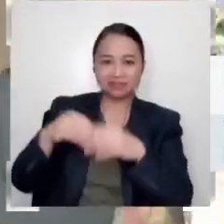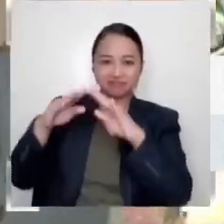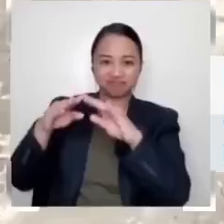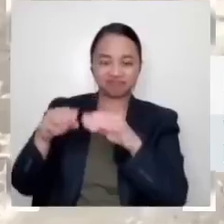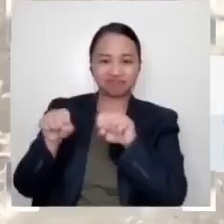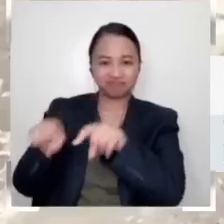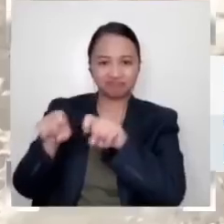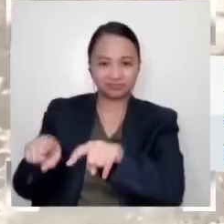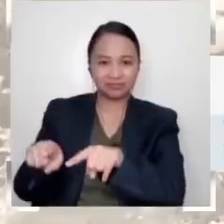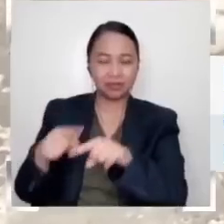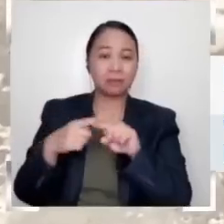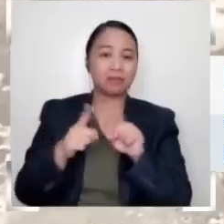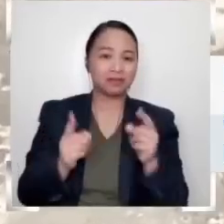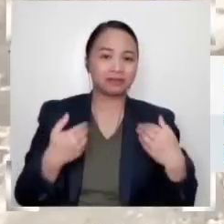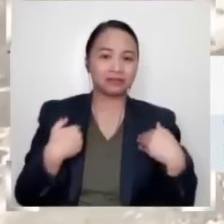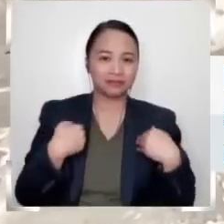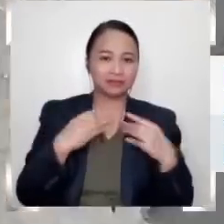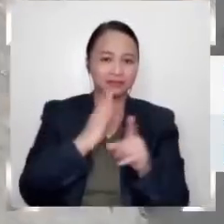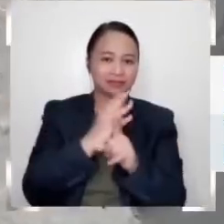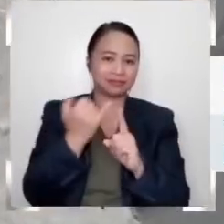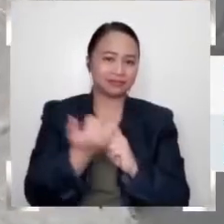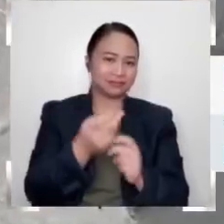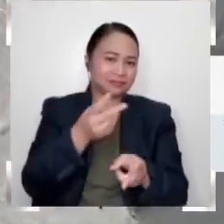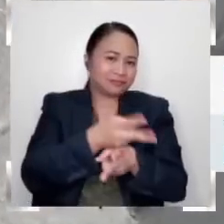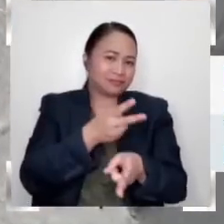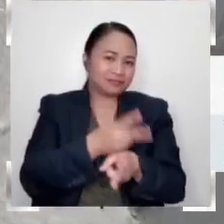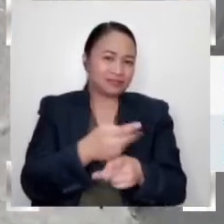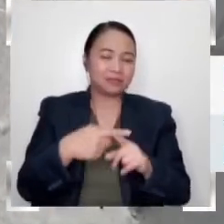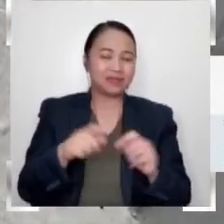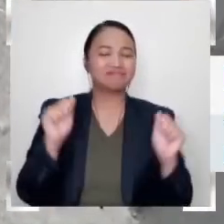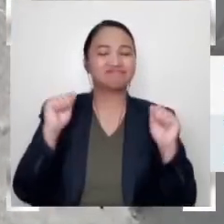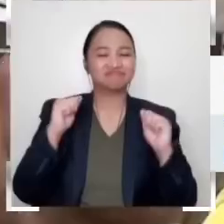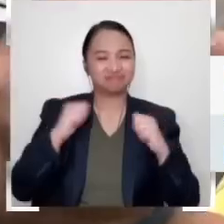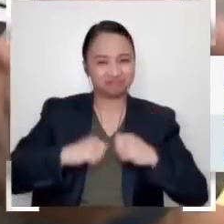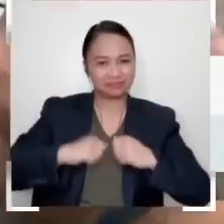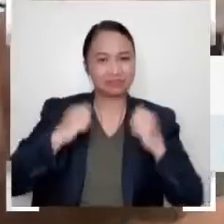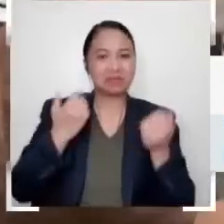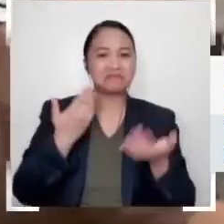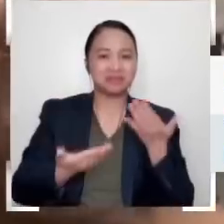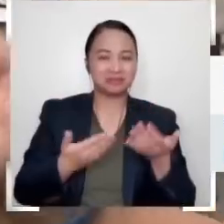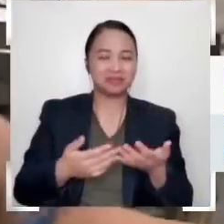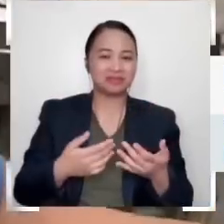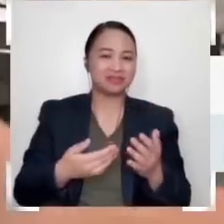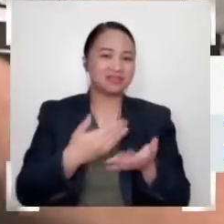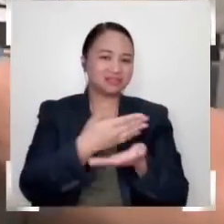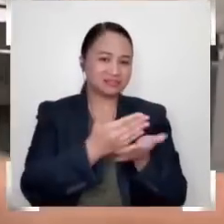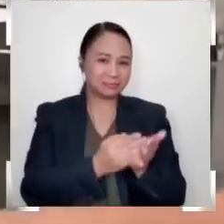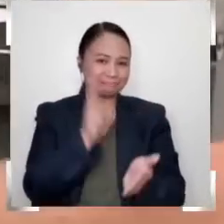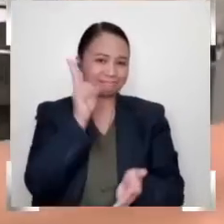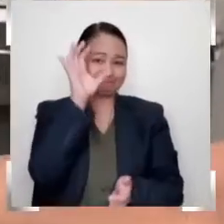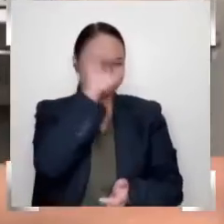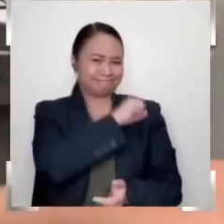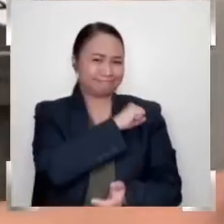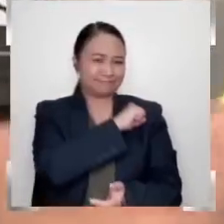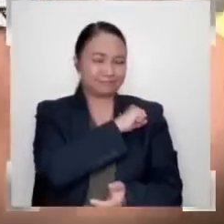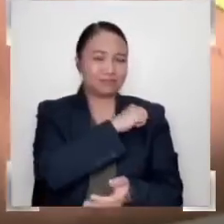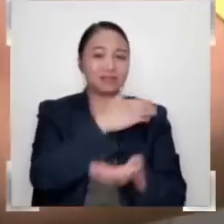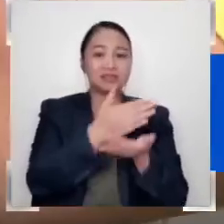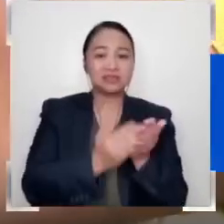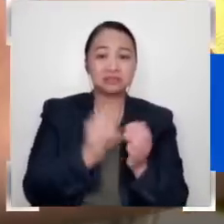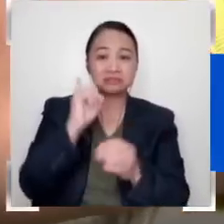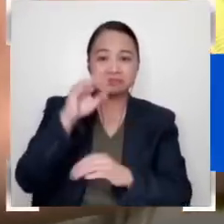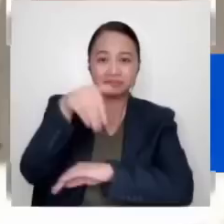lugar. Pero aminado silang may mga panahong nalulusutan sila. Yung panggabi yan, nagro-roaming, binabantayin na to. Dito na